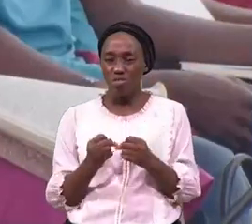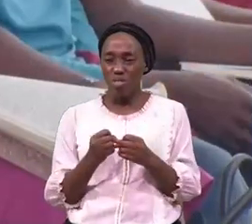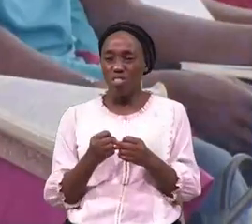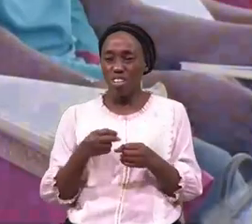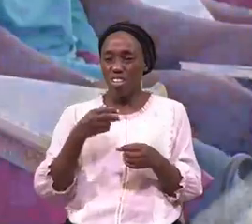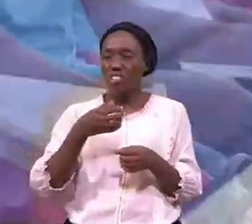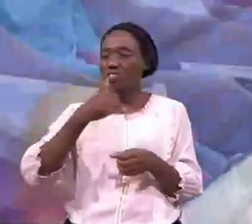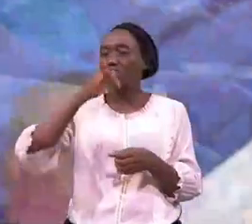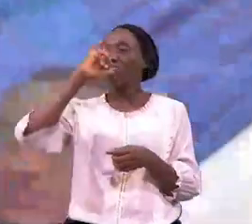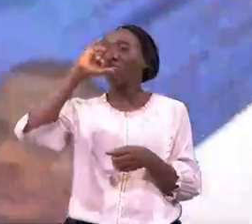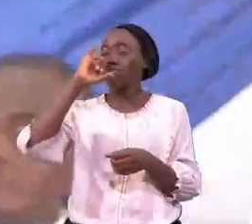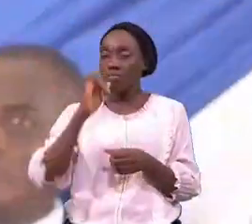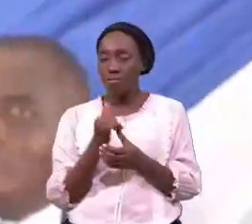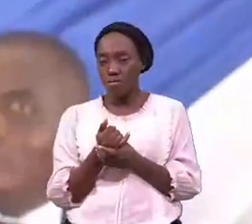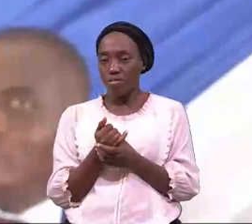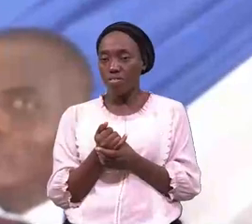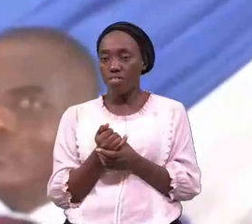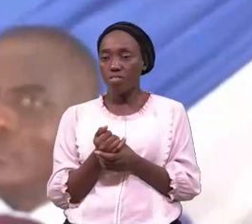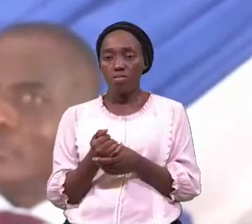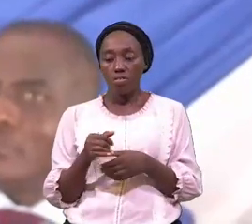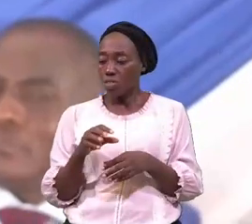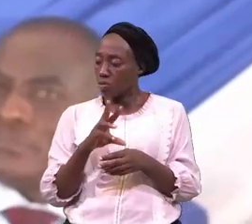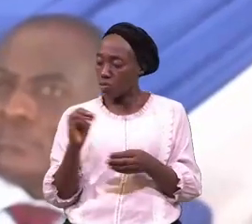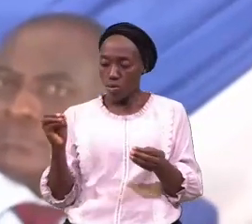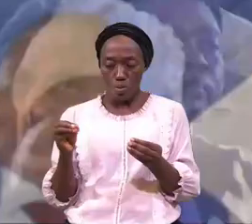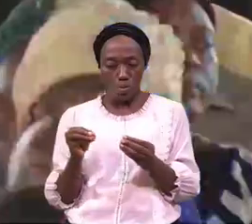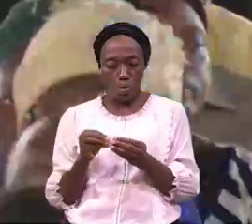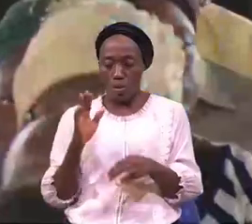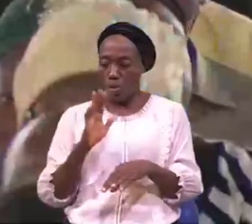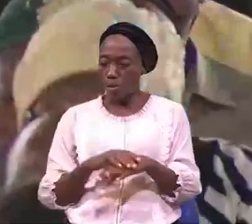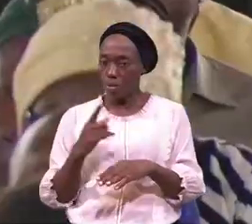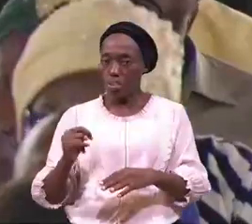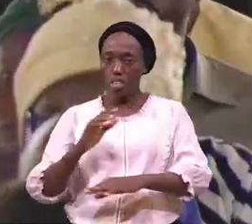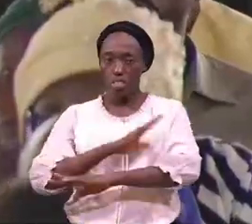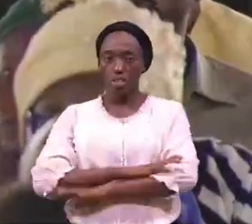boisson forte, les liqueurs, il n'y a plus ça sur la table.